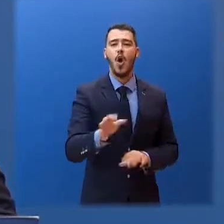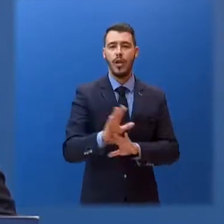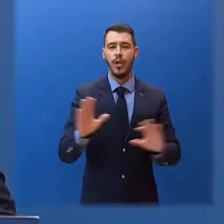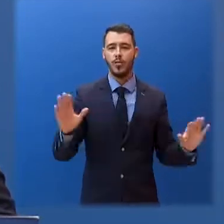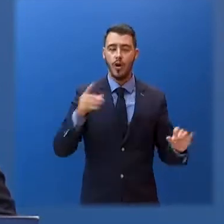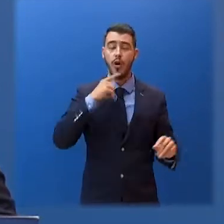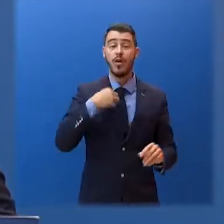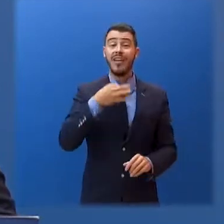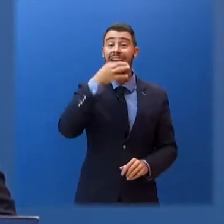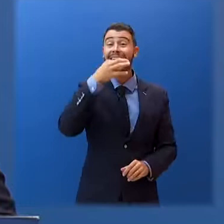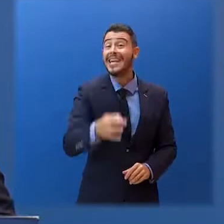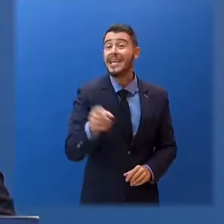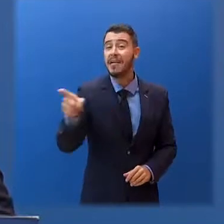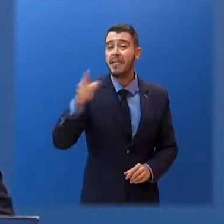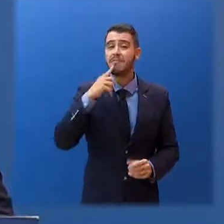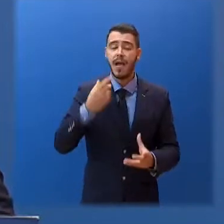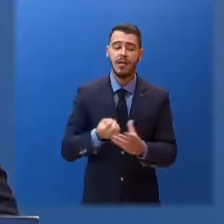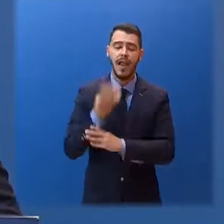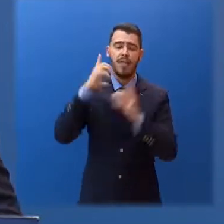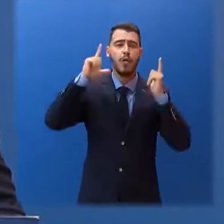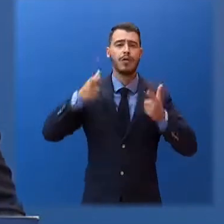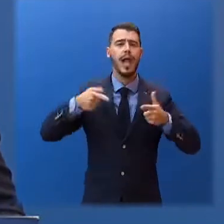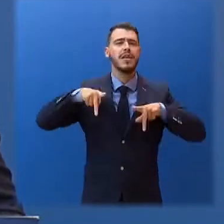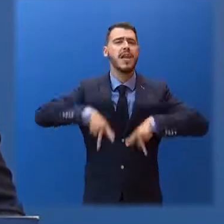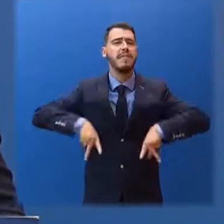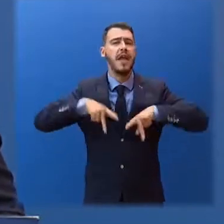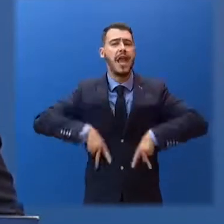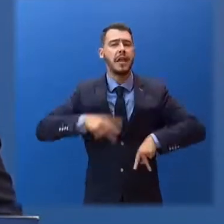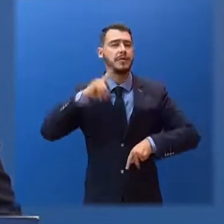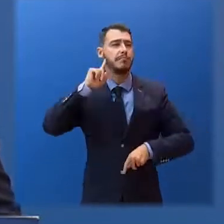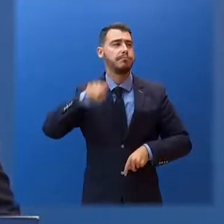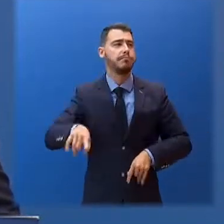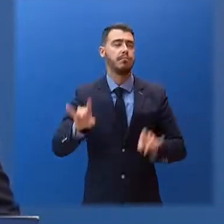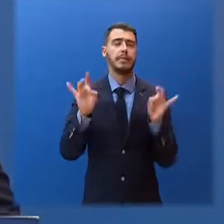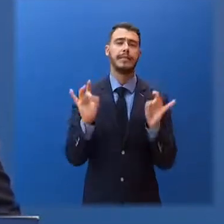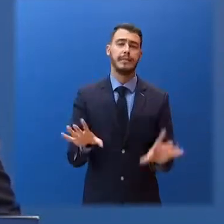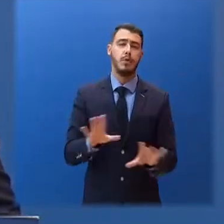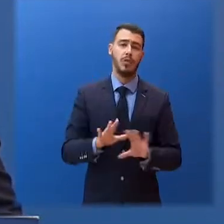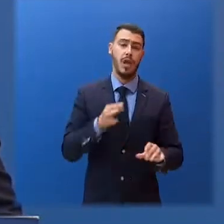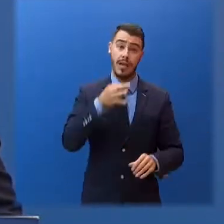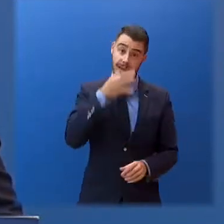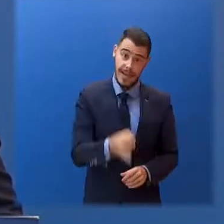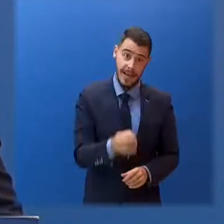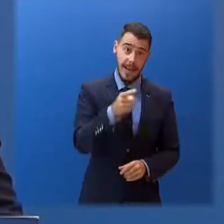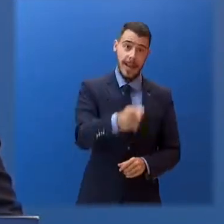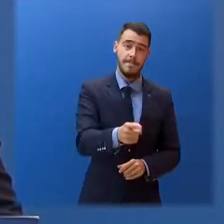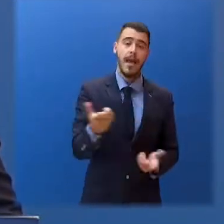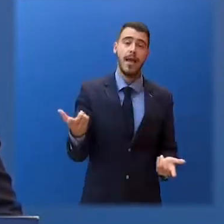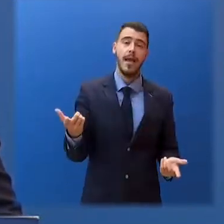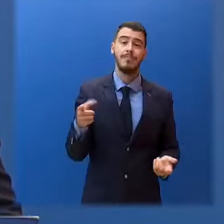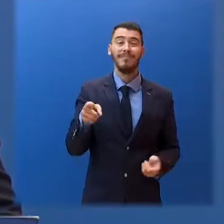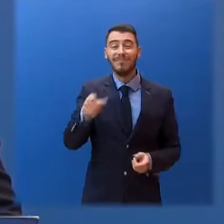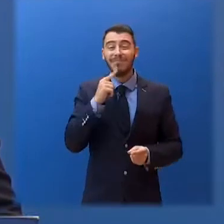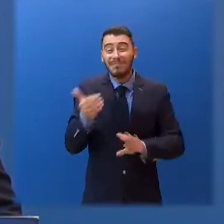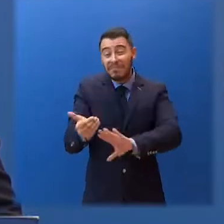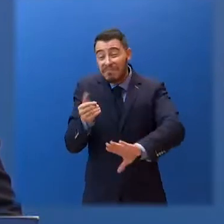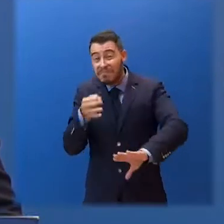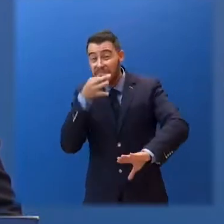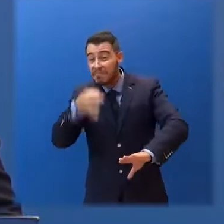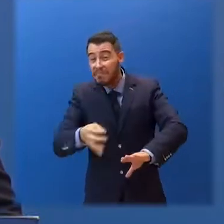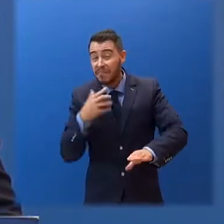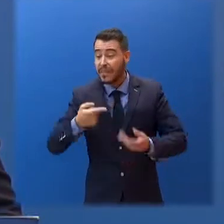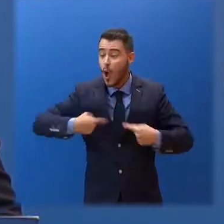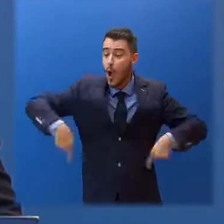ασχολείται. Και έβαλε και κάποιους συγκεκριμένους όρους από εδώ και στο εξής για τη στάση του ΣΥΡΙΖΑ και για να υπάρχει αυτή η εθνική ομοψυχία που, όπως είπατε και στον πρόλογό